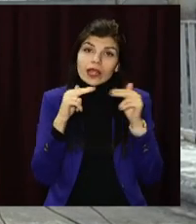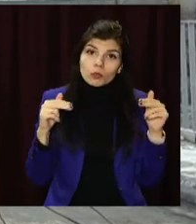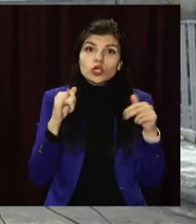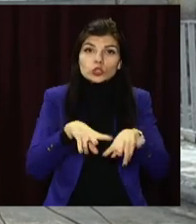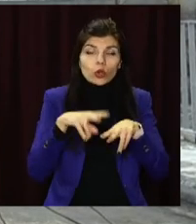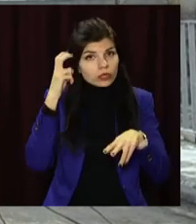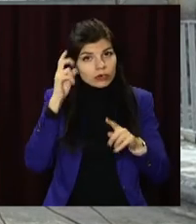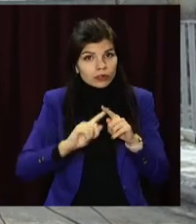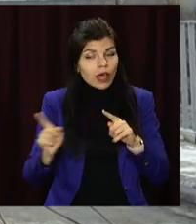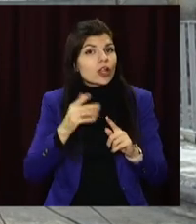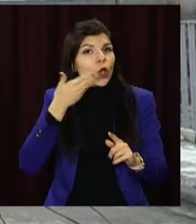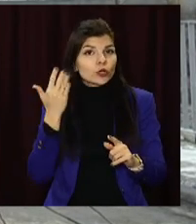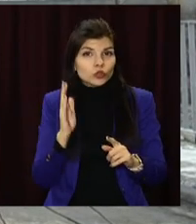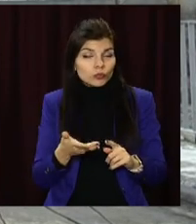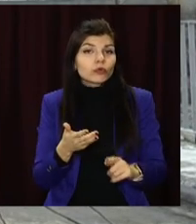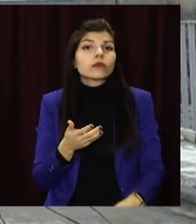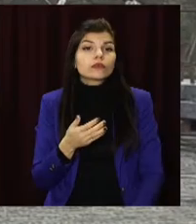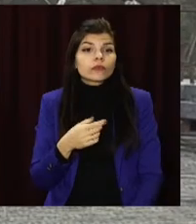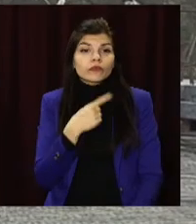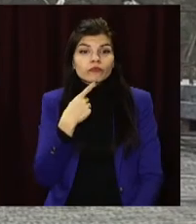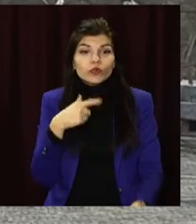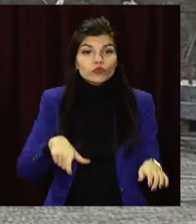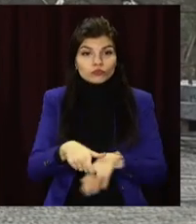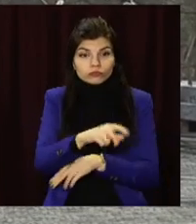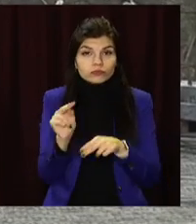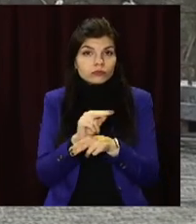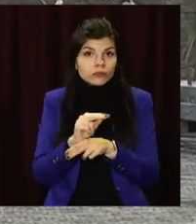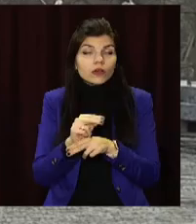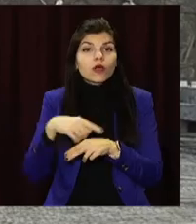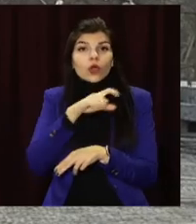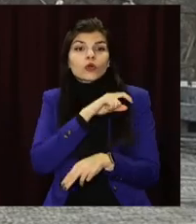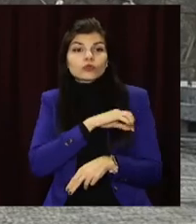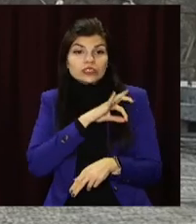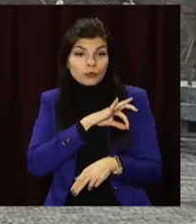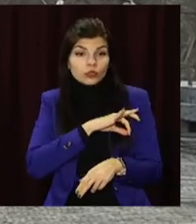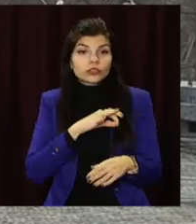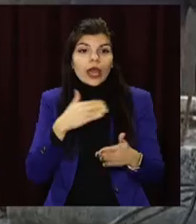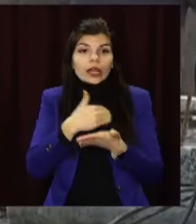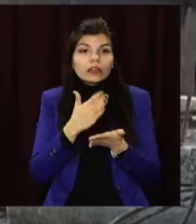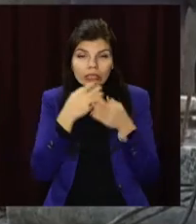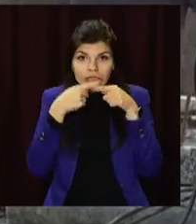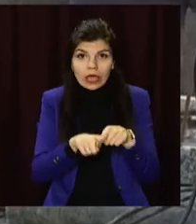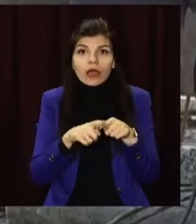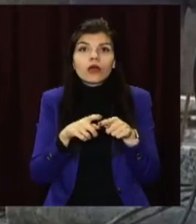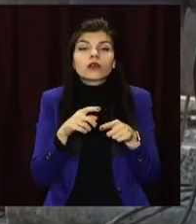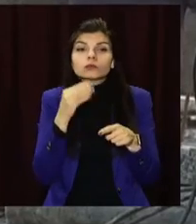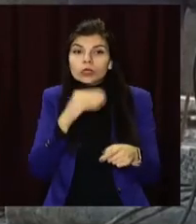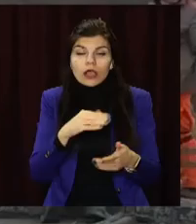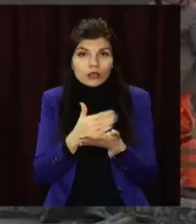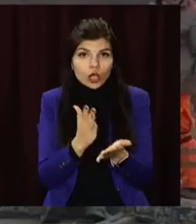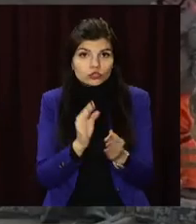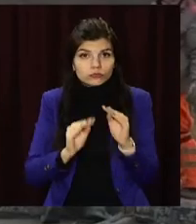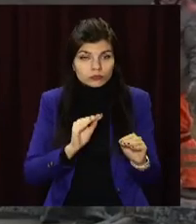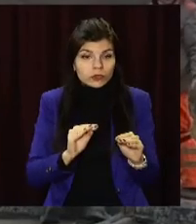та столицею. Для будівництва та оздоблення нового автошляху підрядники використовують новітні технології та якісні матеріали. За